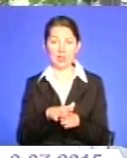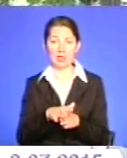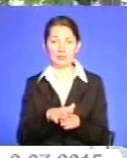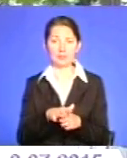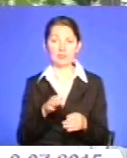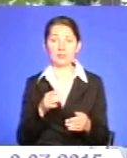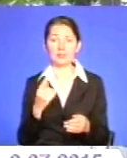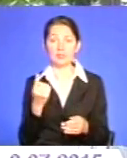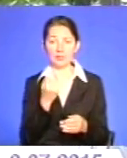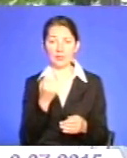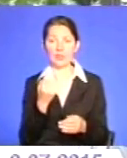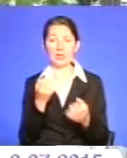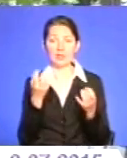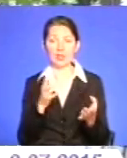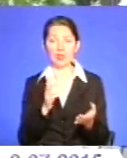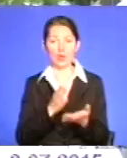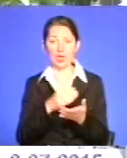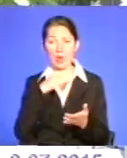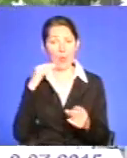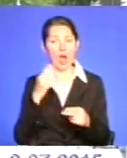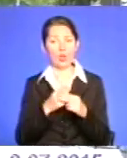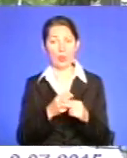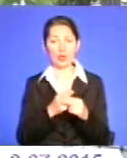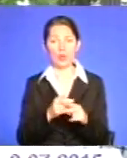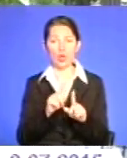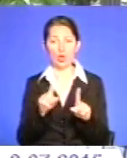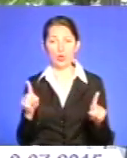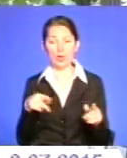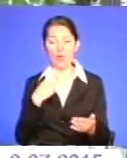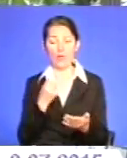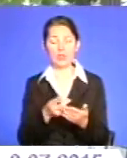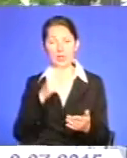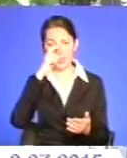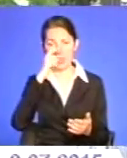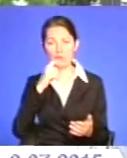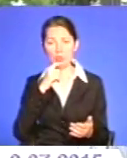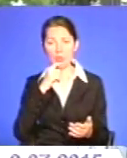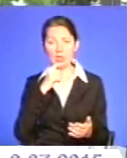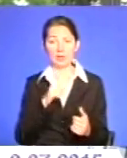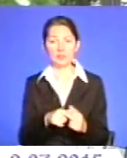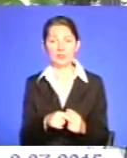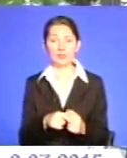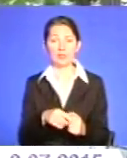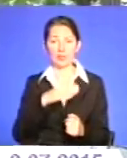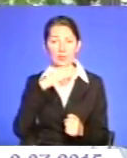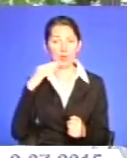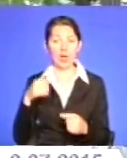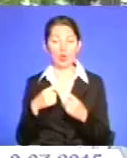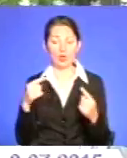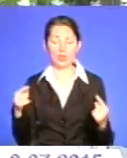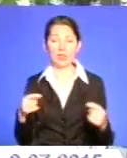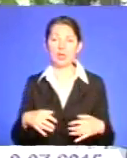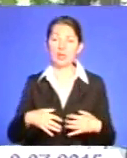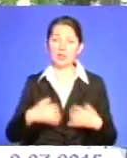От, єдине, звичайно, що є багато перешкод, особливо у вигляді нерозуміння, багато різних